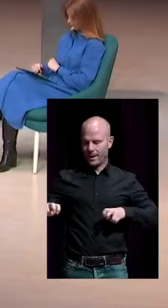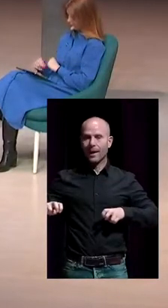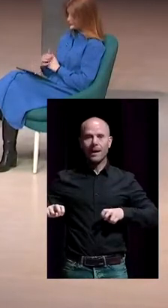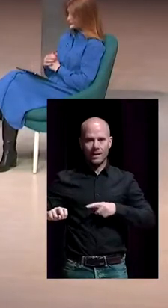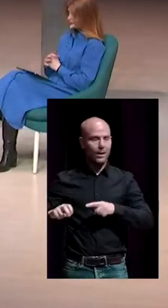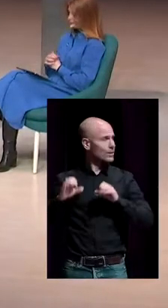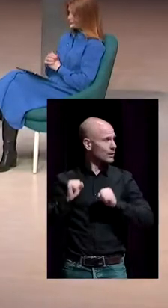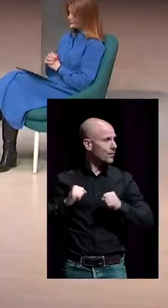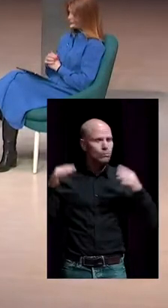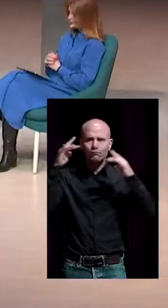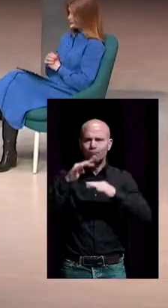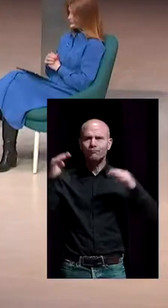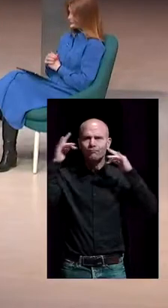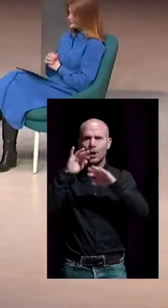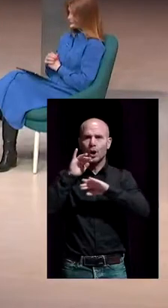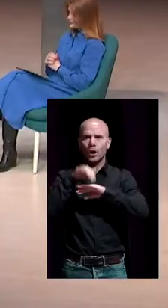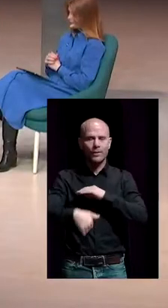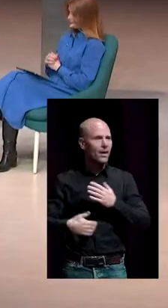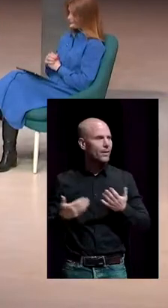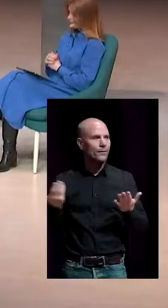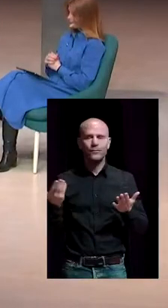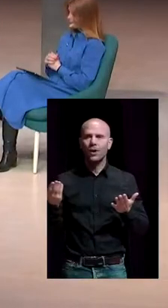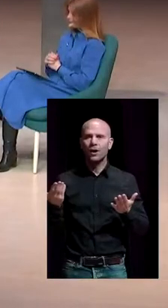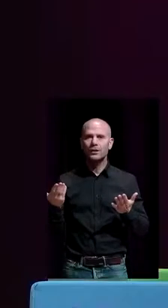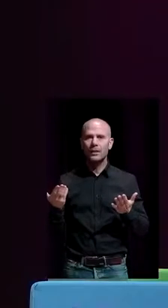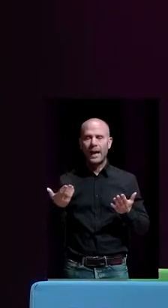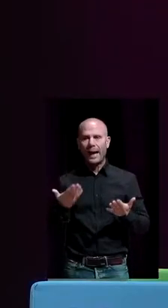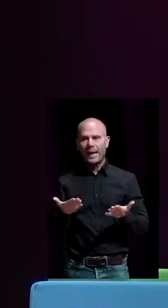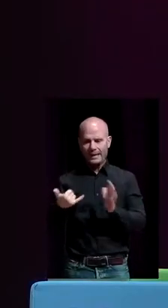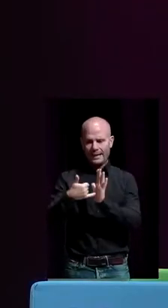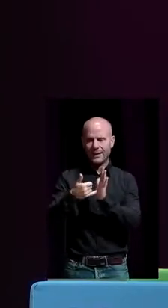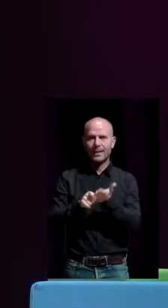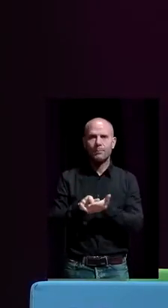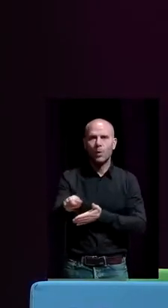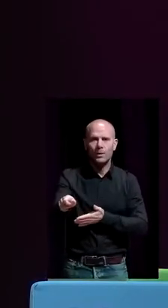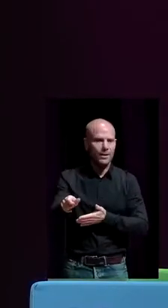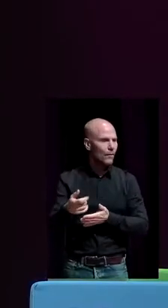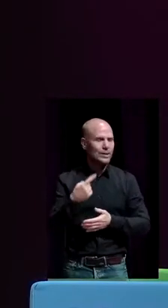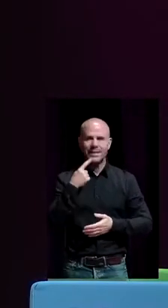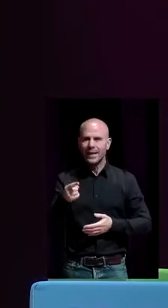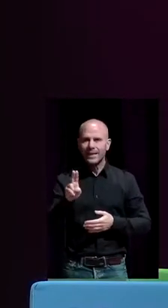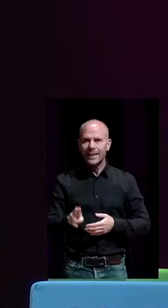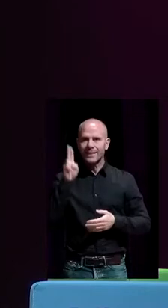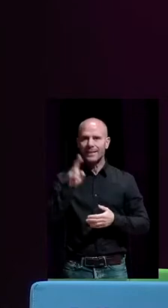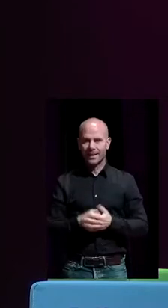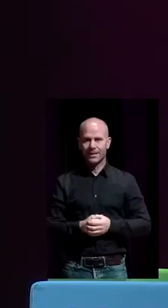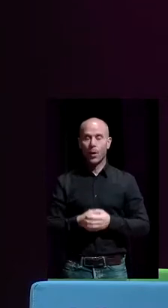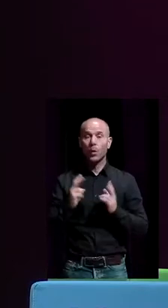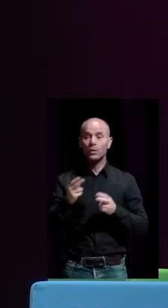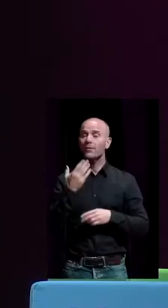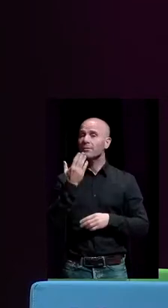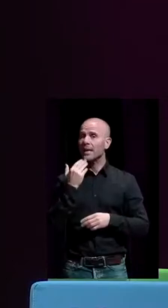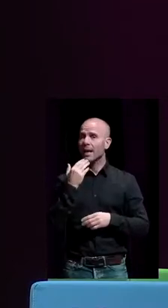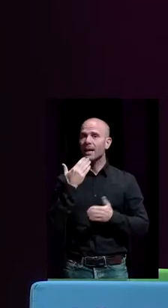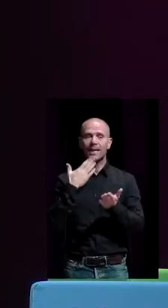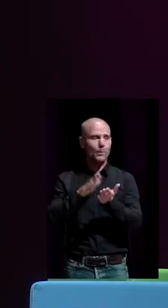få reflektera över vad det är den här rapporten säger och vilka